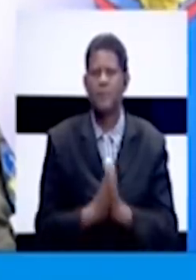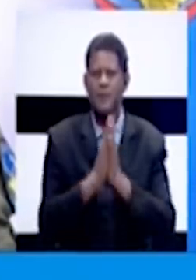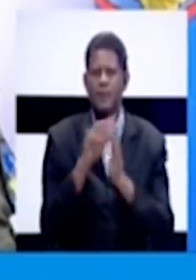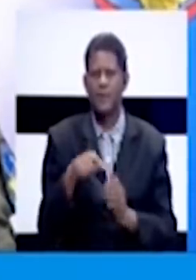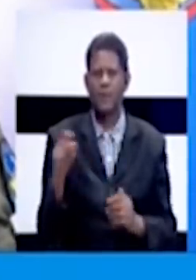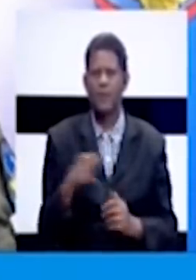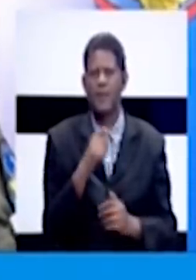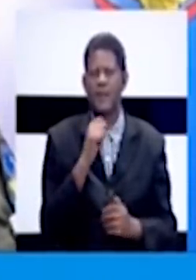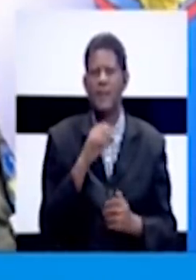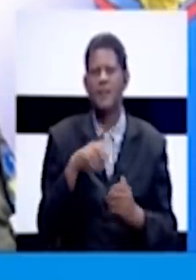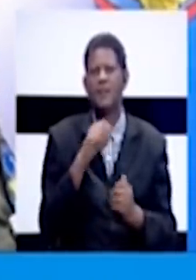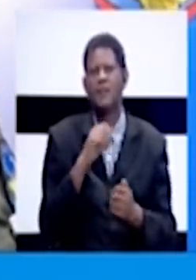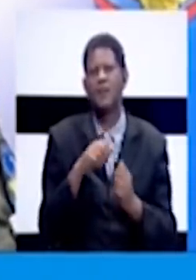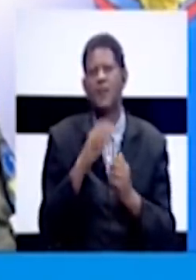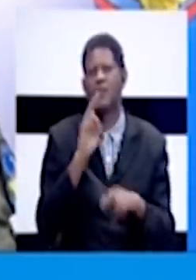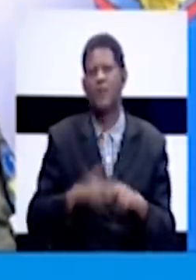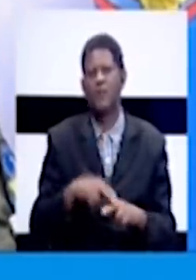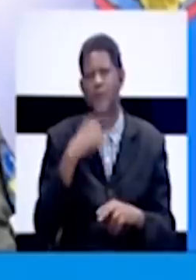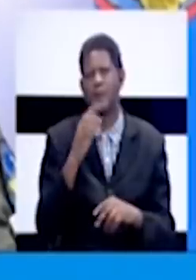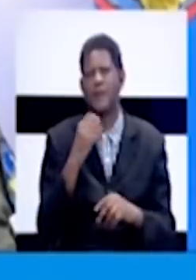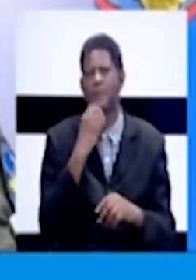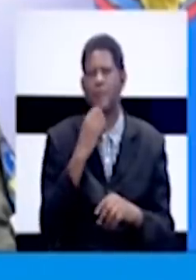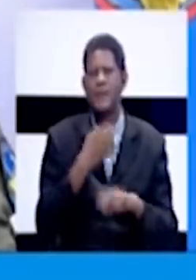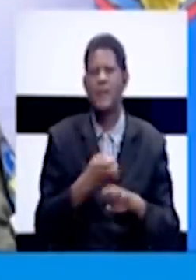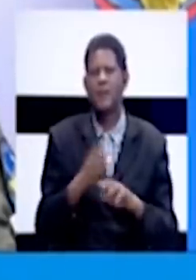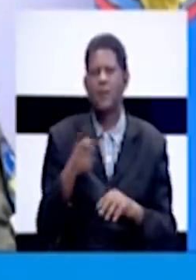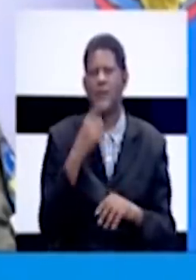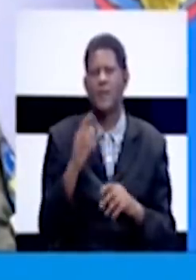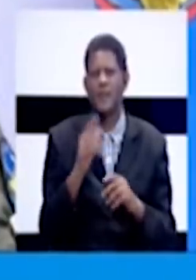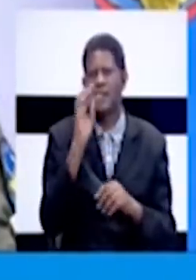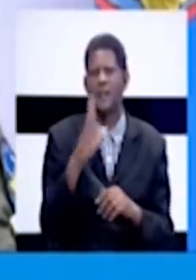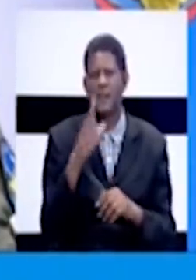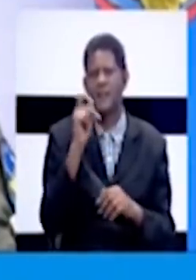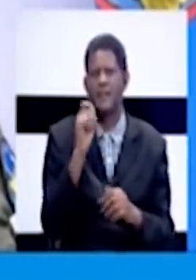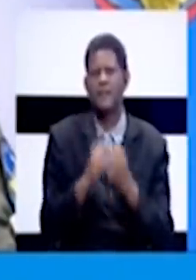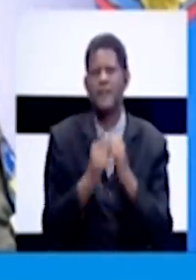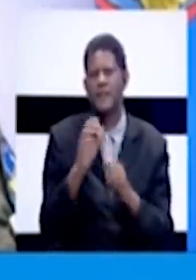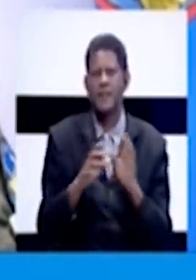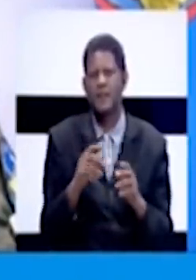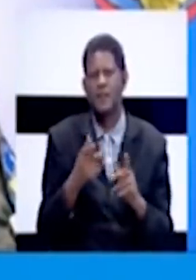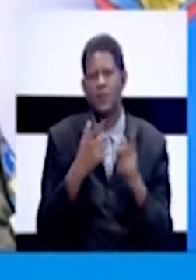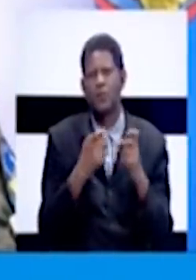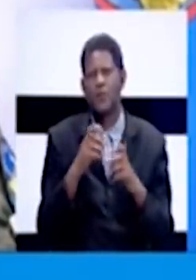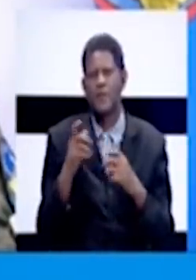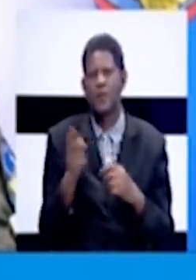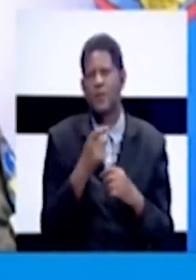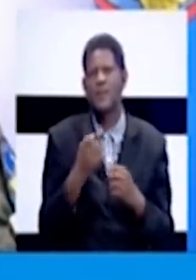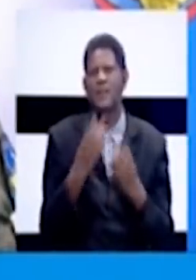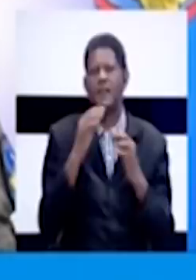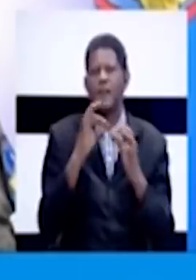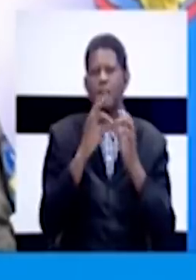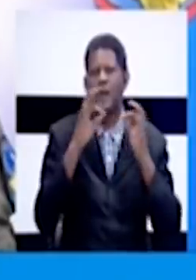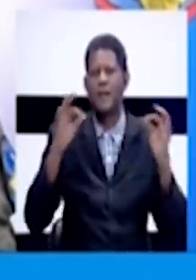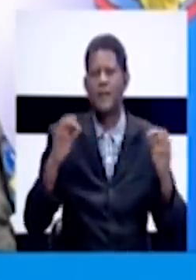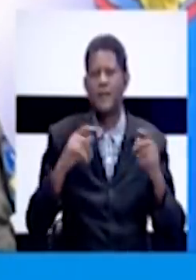ኣብዝኮይና ክወር ጌርናዮ ሕዚ እምን ኮይኑ እዩ ዘሎ። ራዳር እውን ኣብዝኮይና ክፈረስ ጌርናዮ ኢና። ክትኮስ እንከሎ ክንደይ ኪሎ ሜትር ይበርር